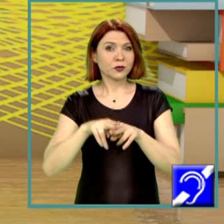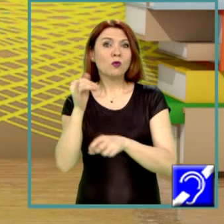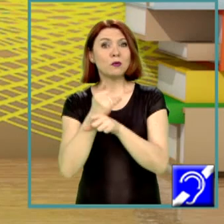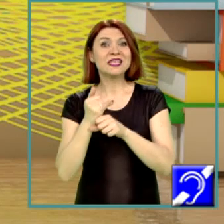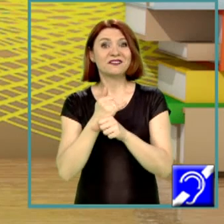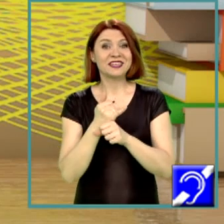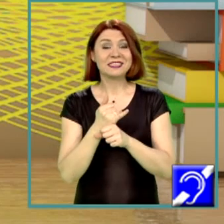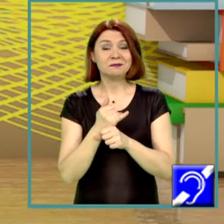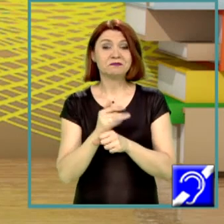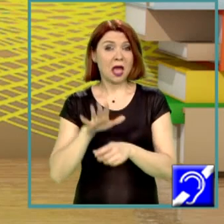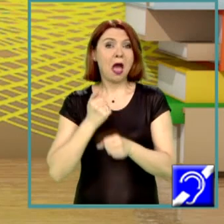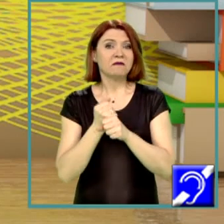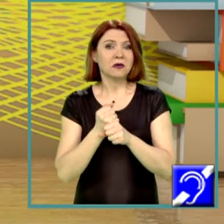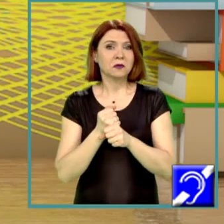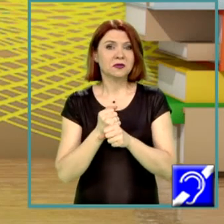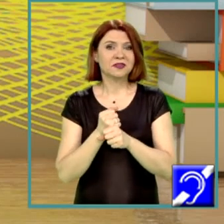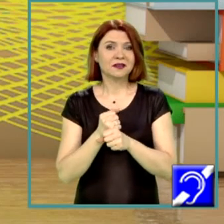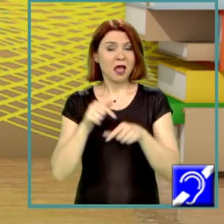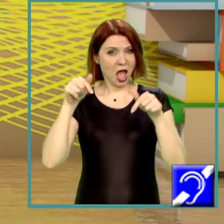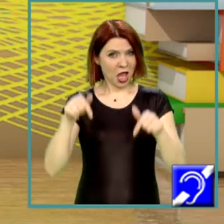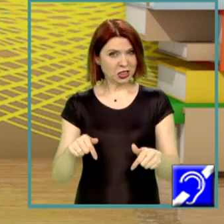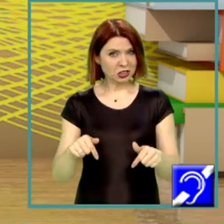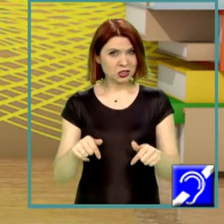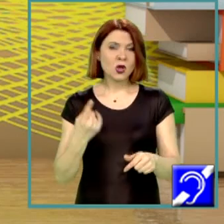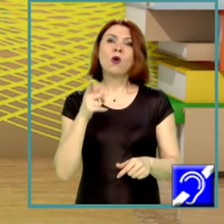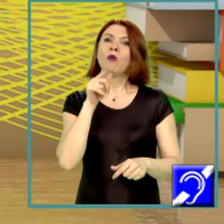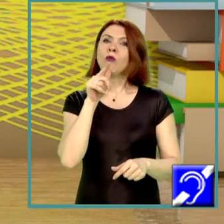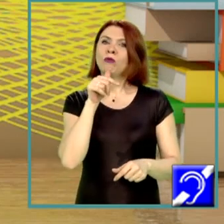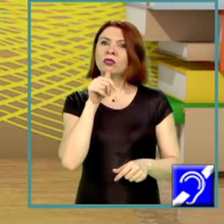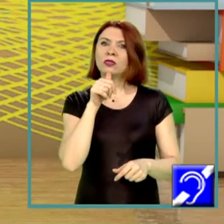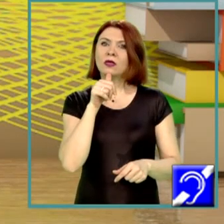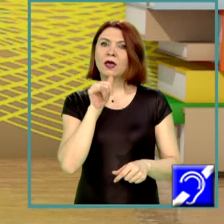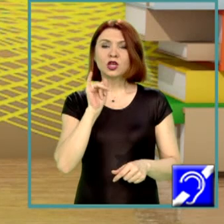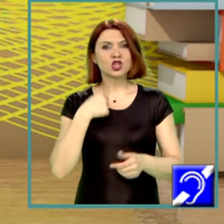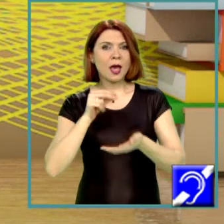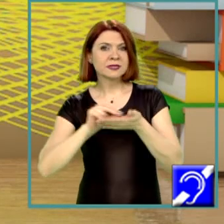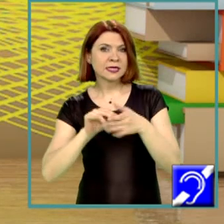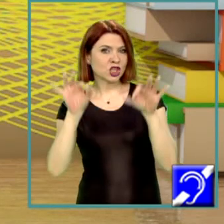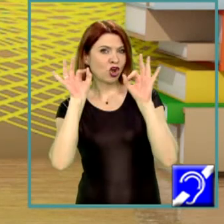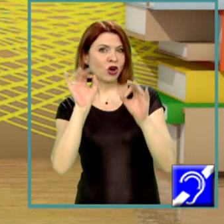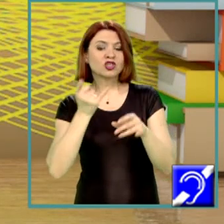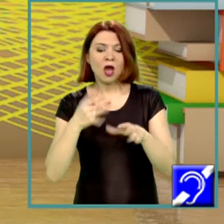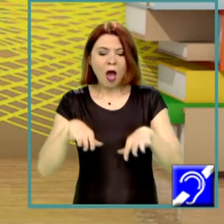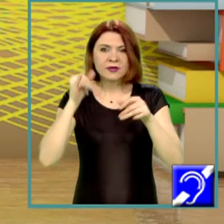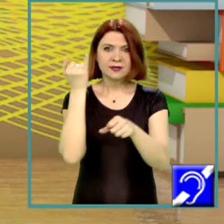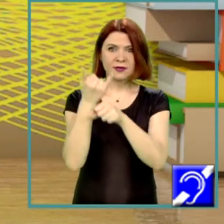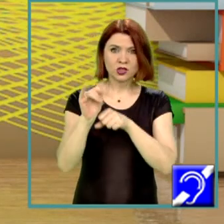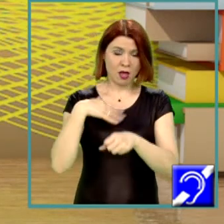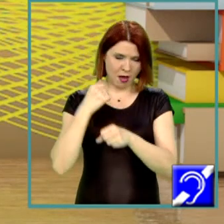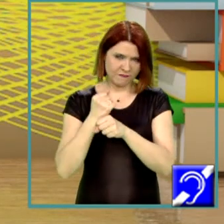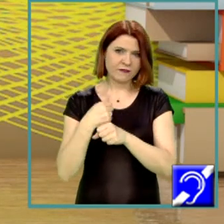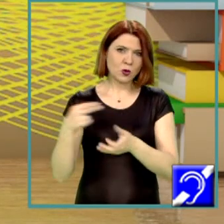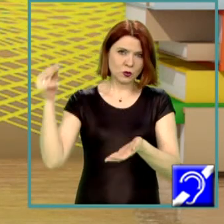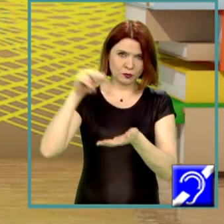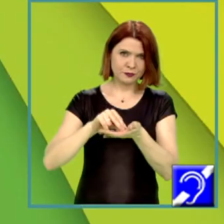Observați că am făcut aici unde am și corectat greșelile pe care voit la am